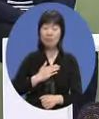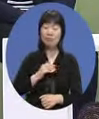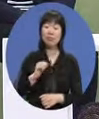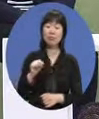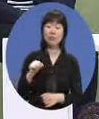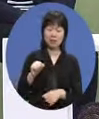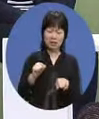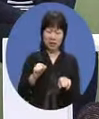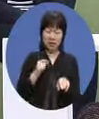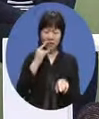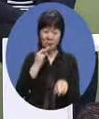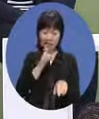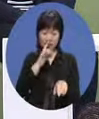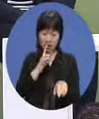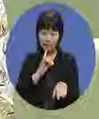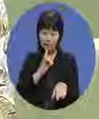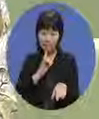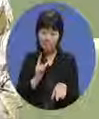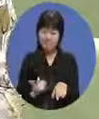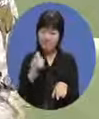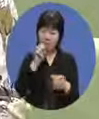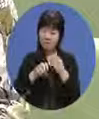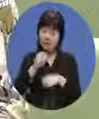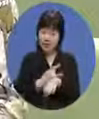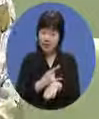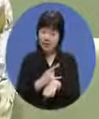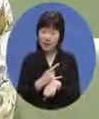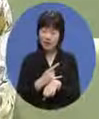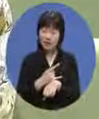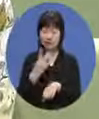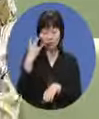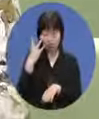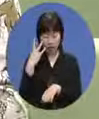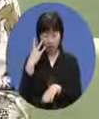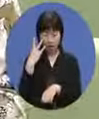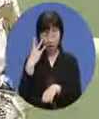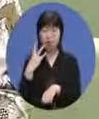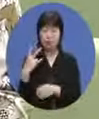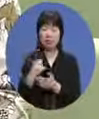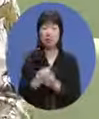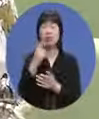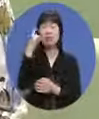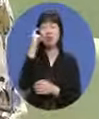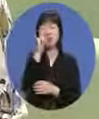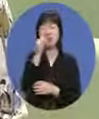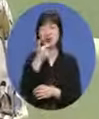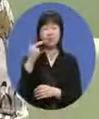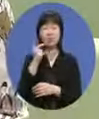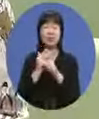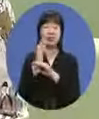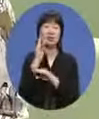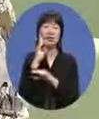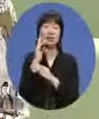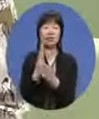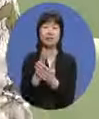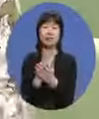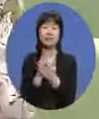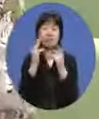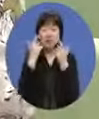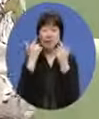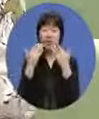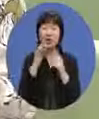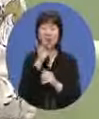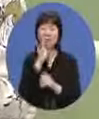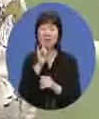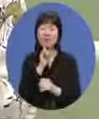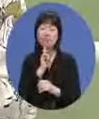이러면 너 엄마가 안 된다고 했어. 빨리 대답해. 그래서 꼭 네, 이거를 받으려고 한다 말이야. 너무 그러실 건 없다는 얘기예요. 분명하게